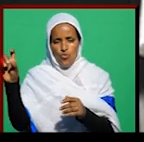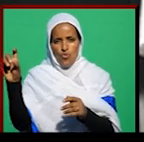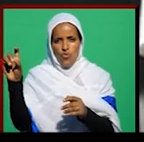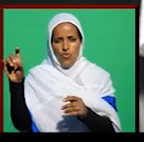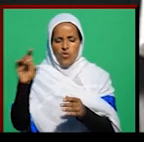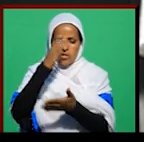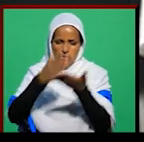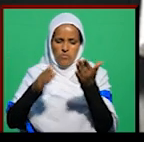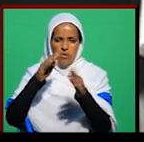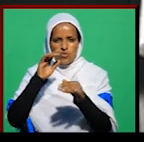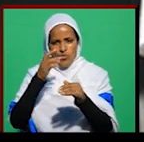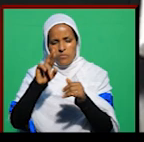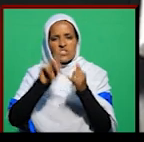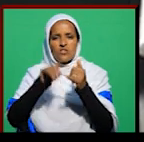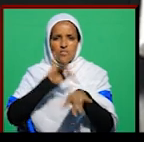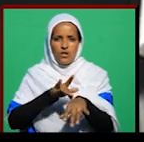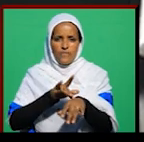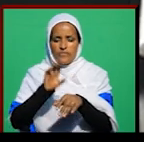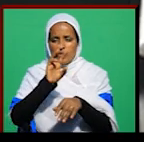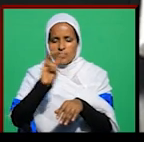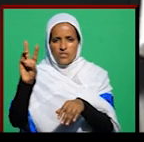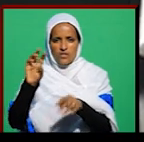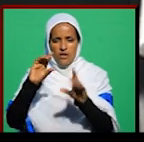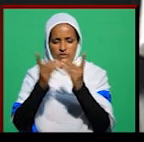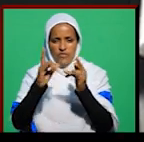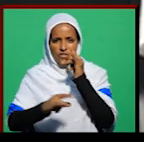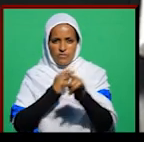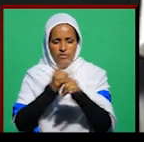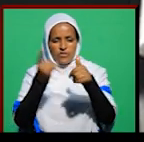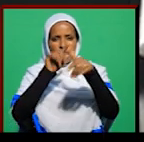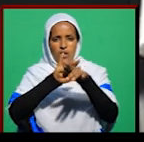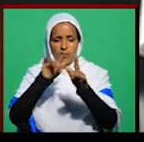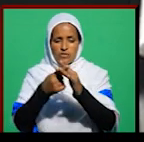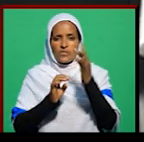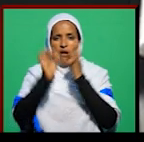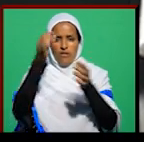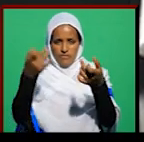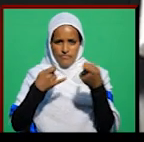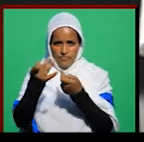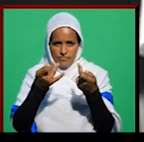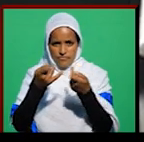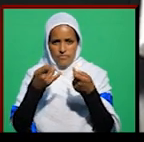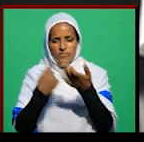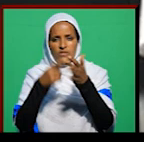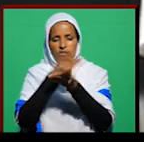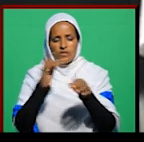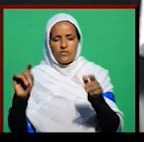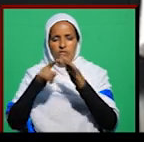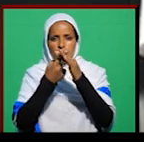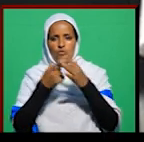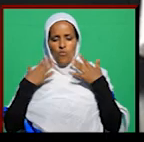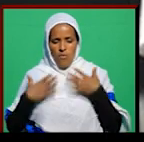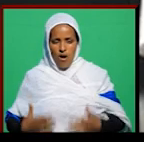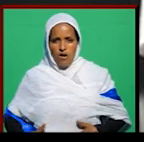መቶ ማገባደጃ ወይም መጨረሻ በስድስተኛው መቶ ክፍለ ዘመን መጀመሪያ አካባቢ እንደተጀመረ ነው ታሪክ የሚነግረን።